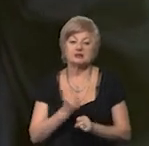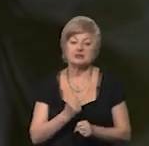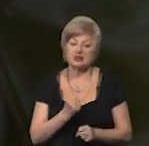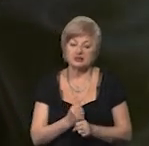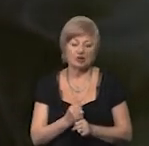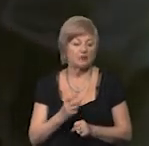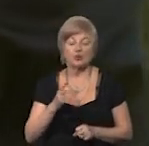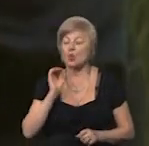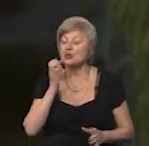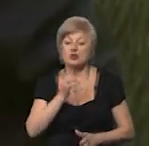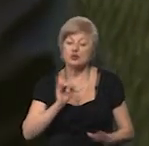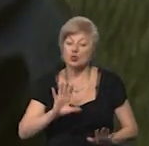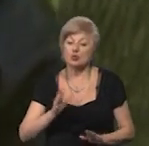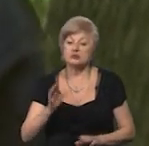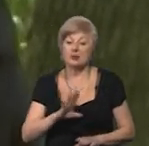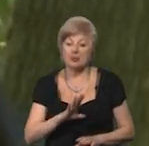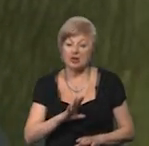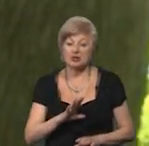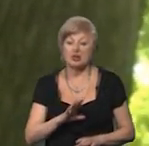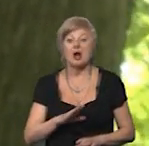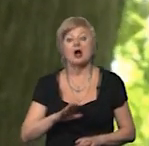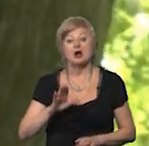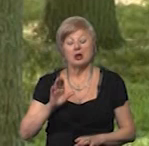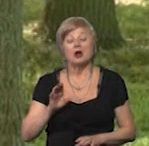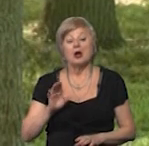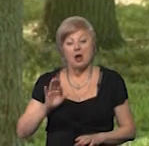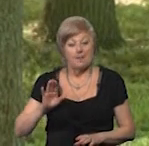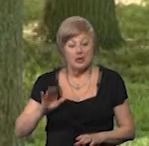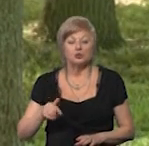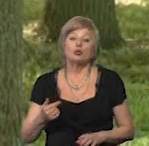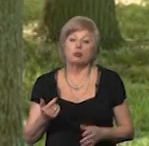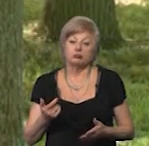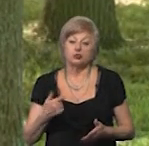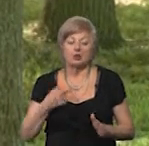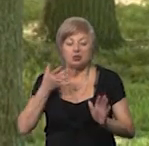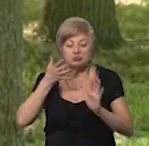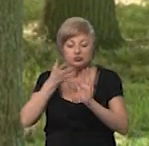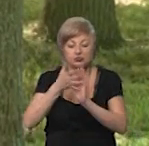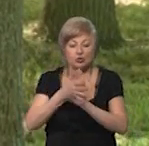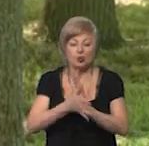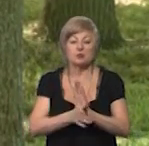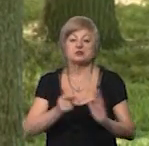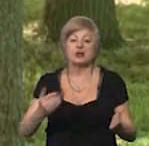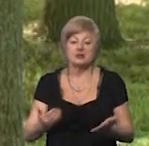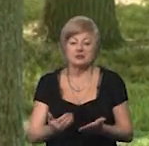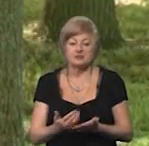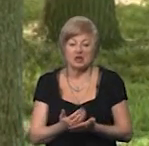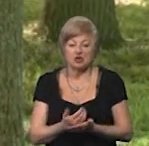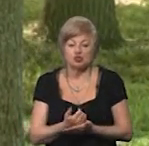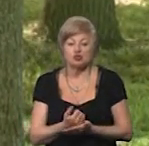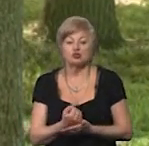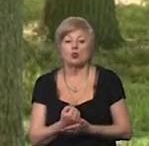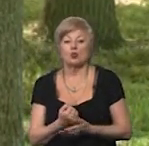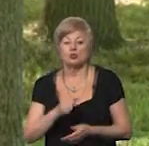не серйозно це було, і згадав, що так кажуть. Я заглибився в тему, знайшов, за